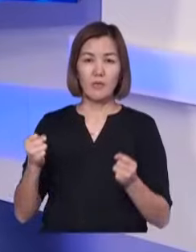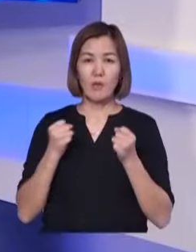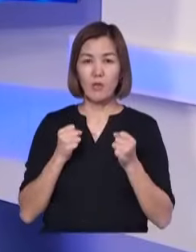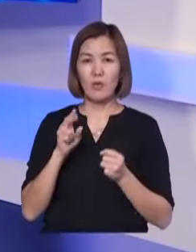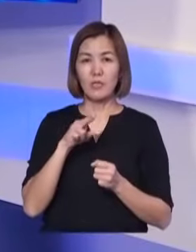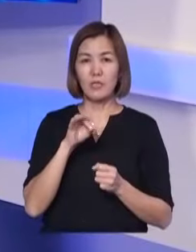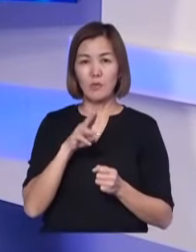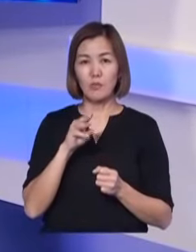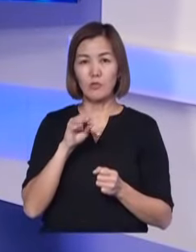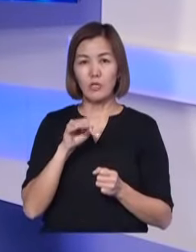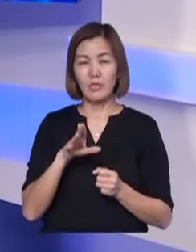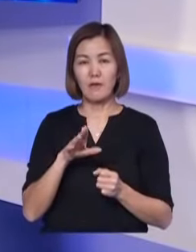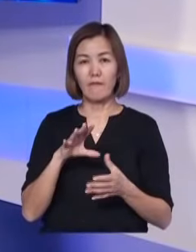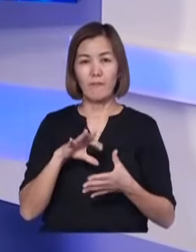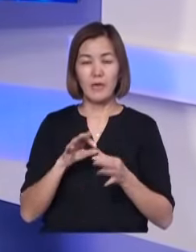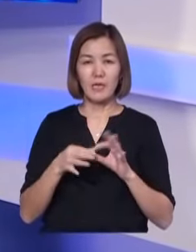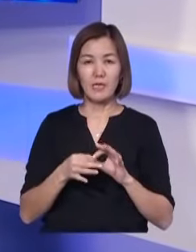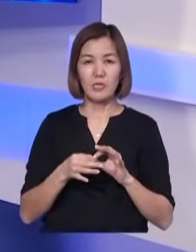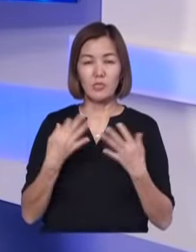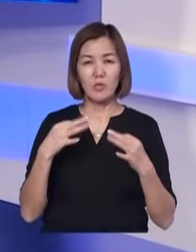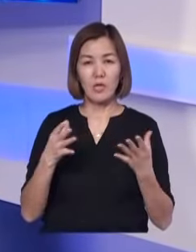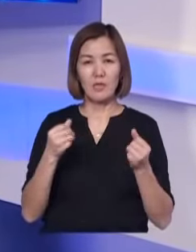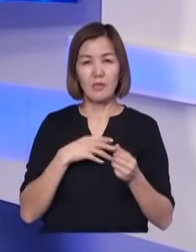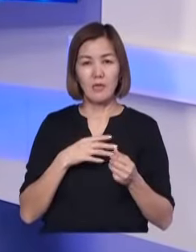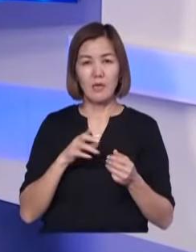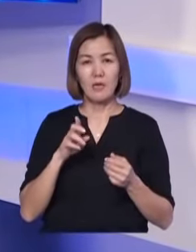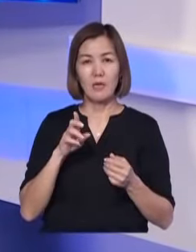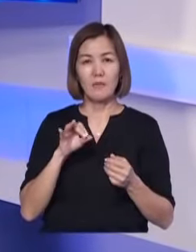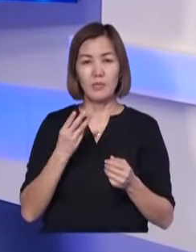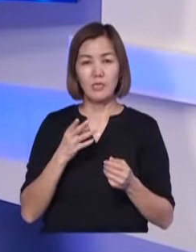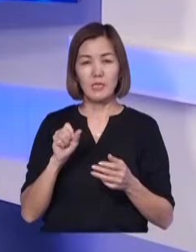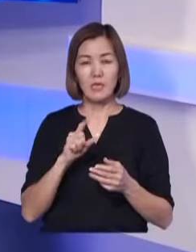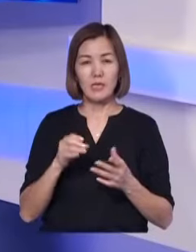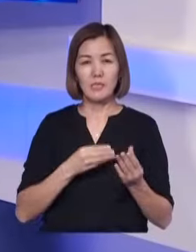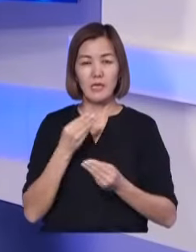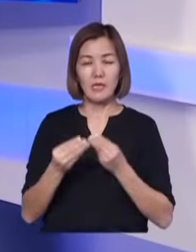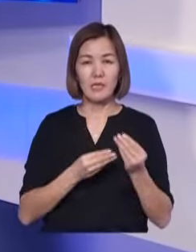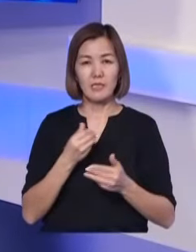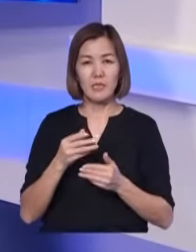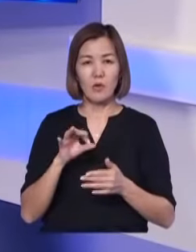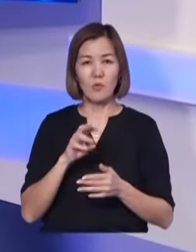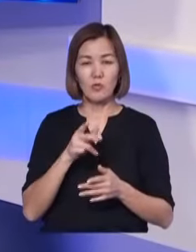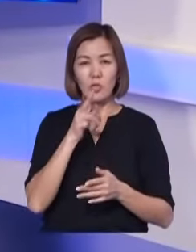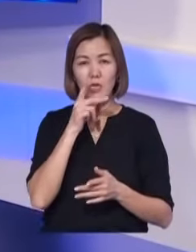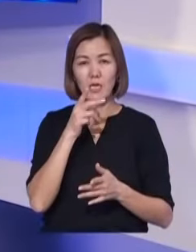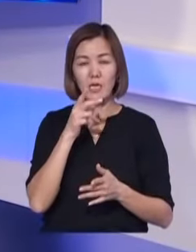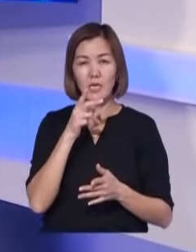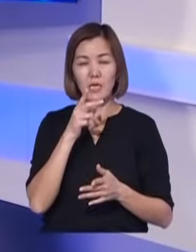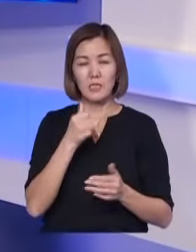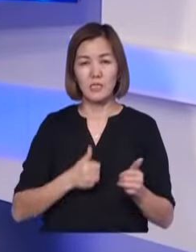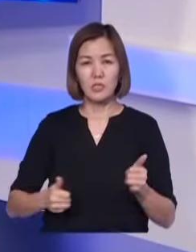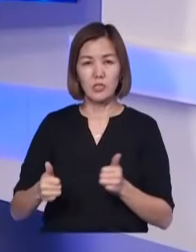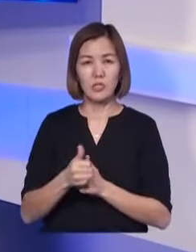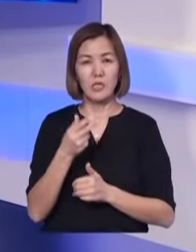Қазақстандық балуан Демеу Жадыраев Париж олимпиадасына жолдама алды. Ол Бішкектегі Азия аймақтық іріктеу турнирінде оңтүстік Корея балуанынан басым